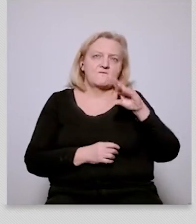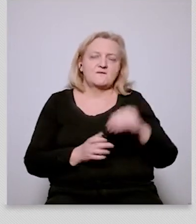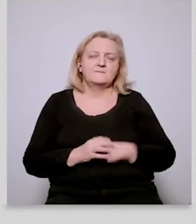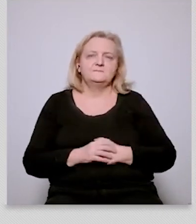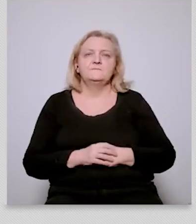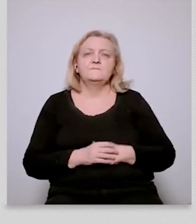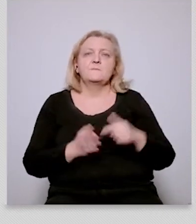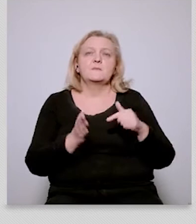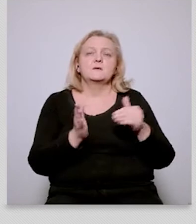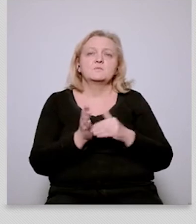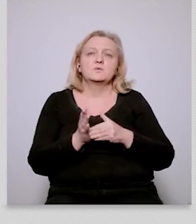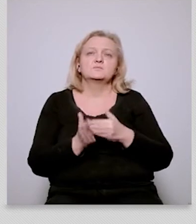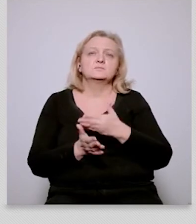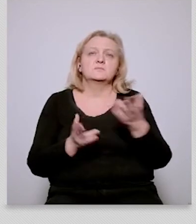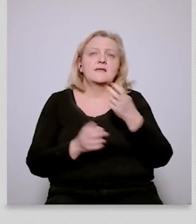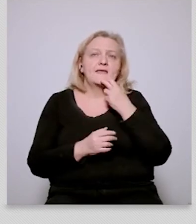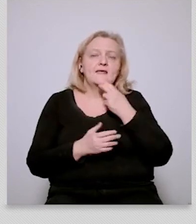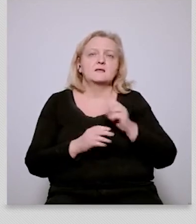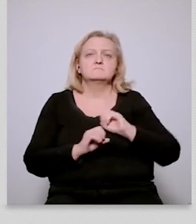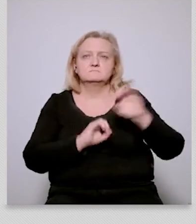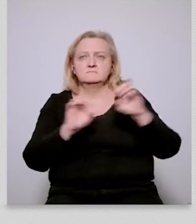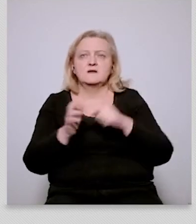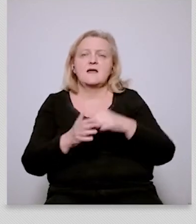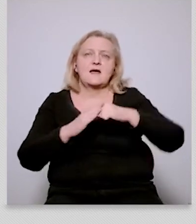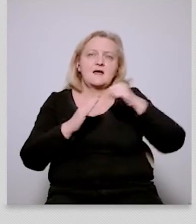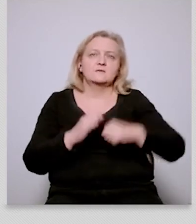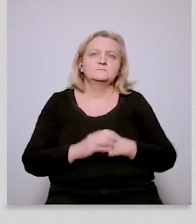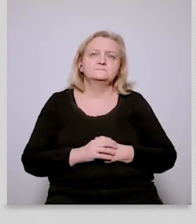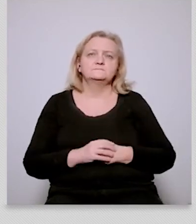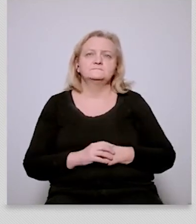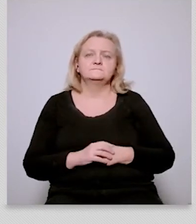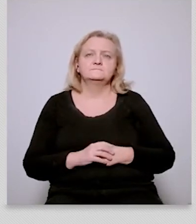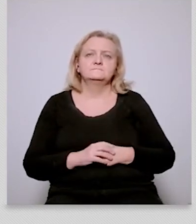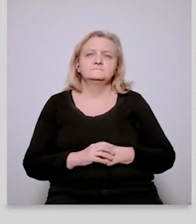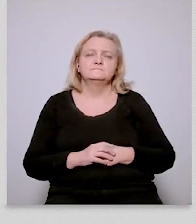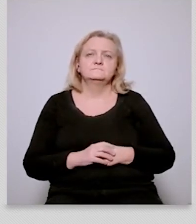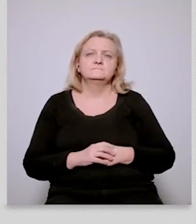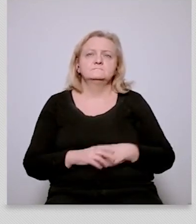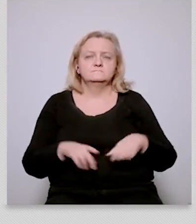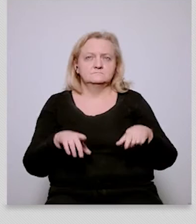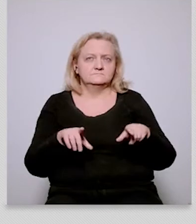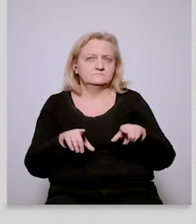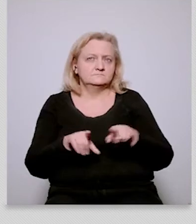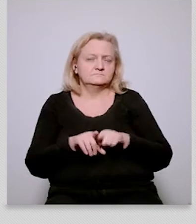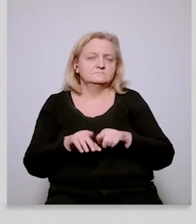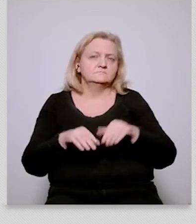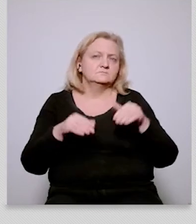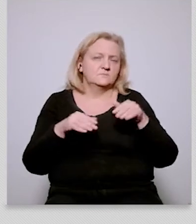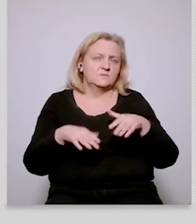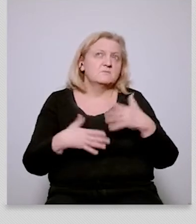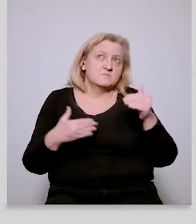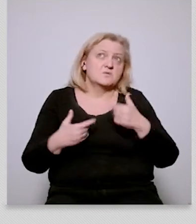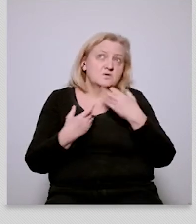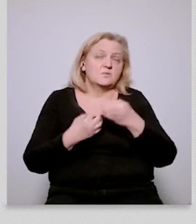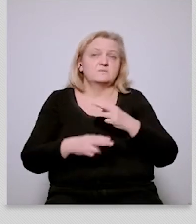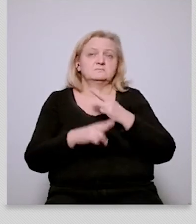na potrzeby naszych elektrowni atomowych także dużo mówiono o tej suwerenności energetycznej i